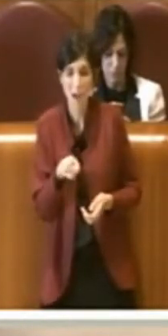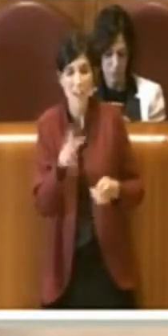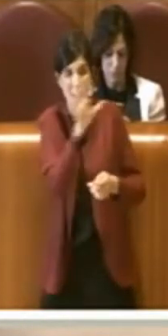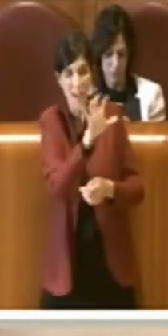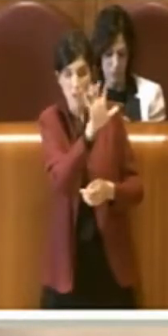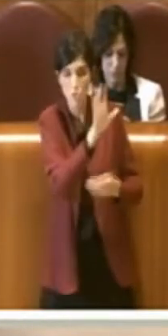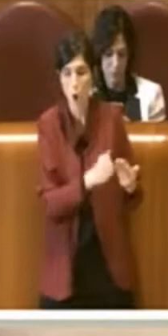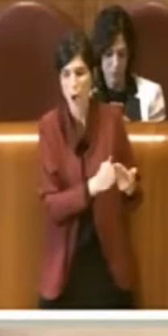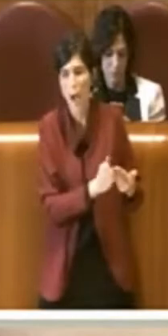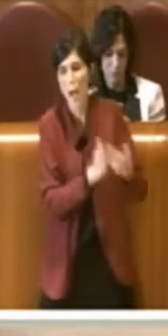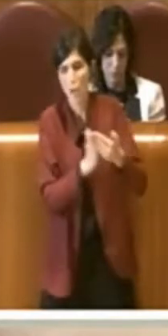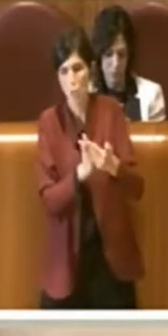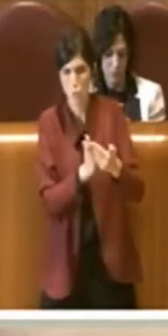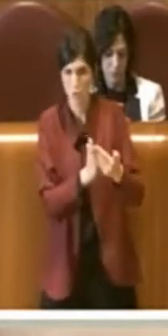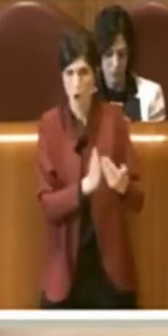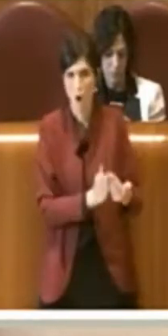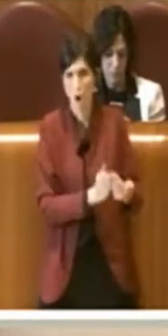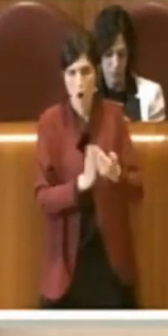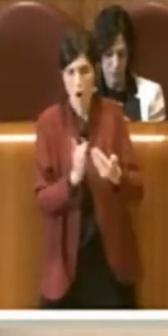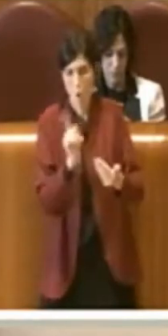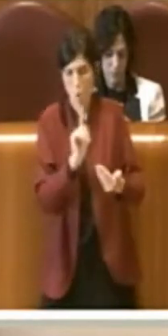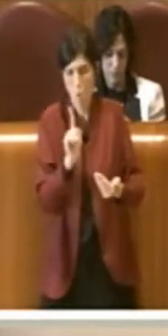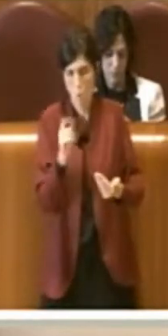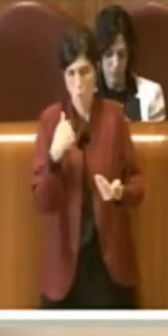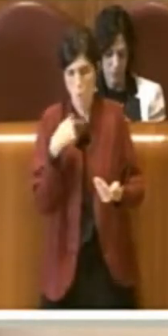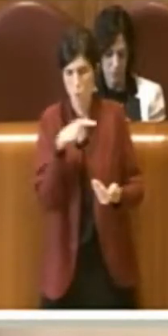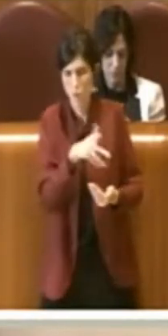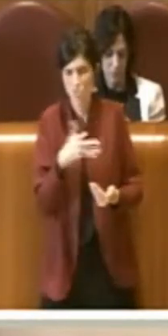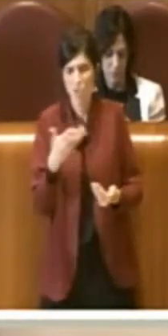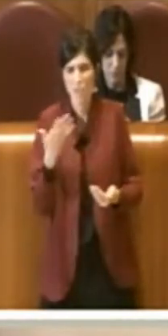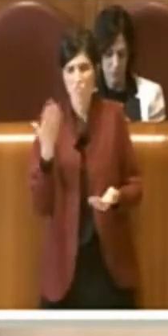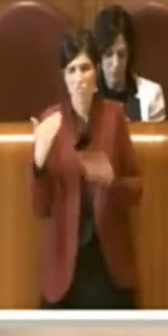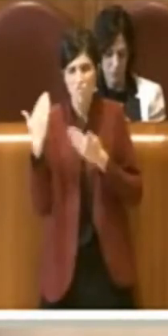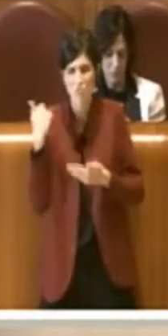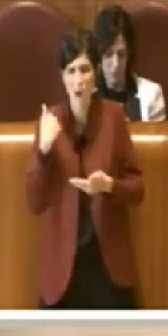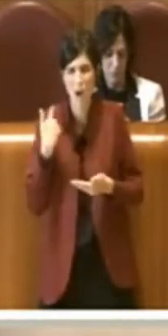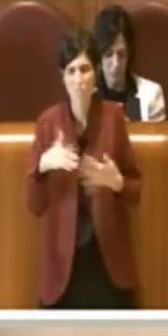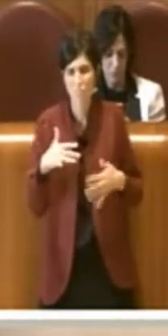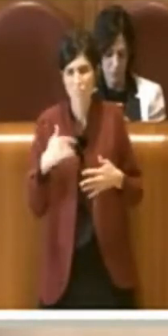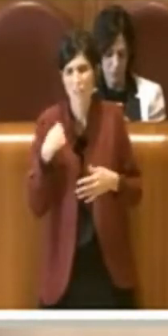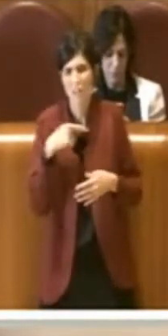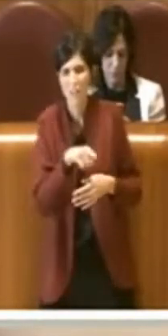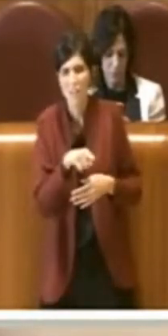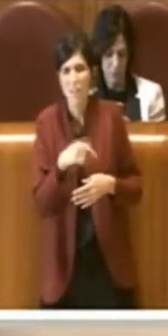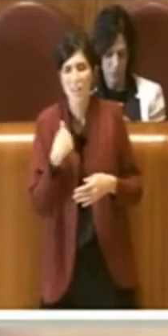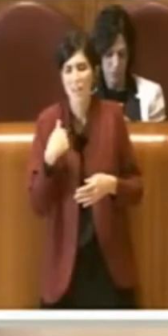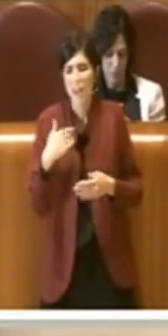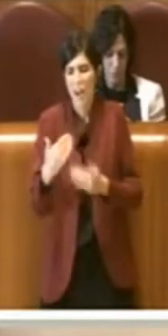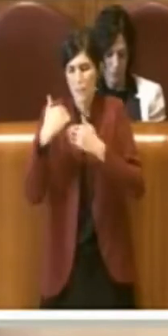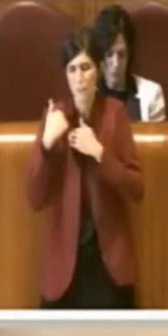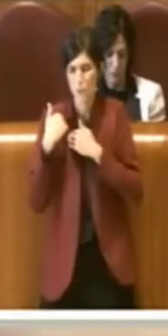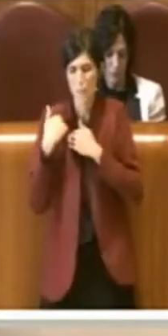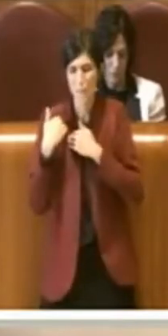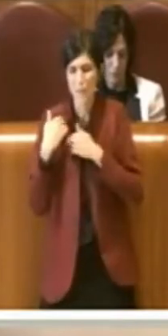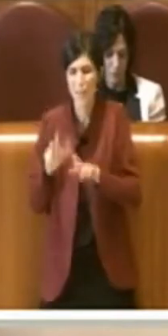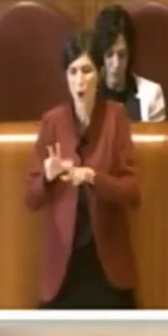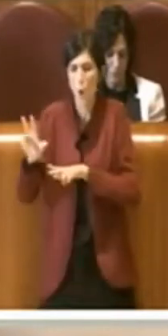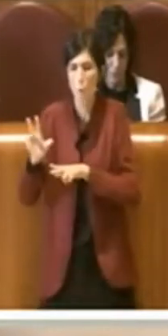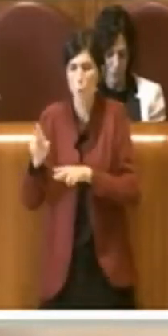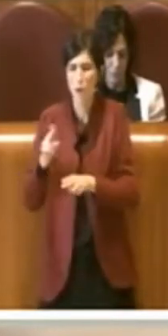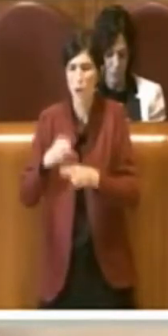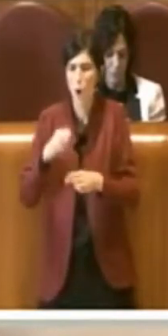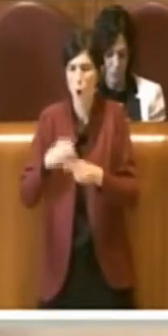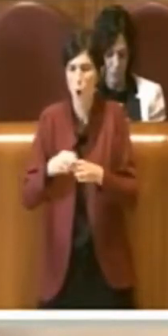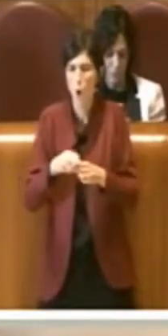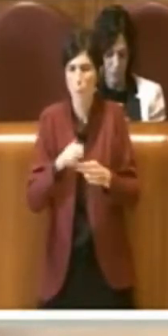Regione. Anzi, ci sono fatti pretestuosi e attività politiche per addossare la responsabilità al Comune di Roma, quando in realtà